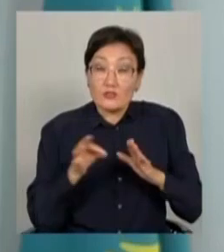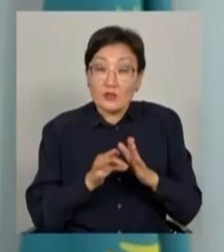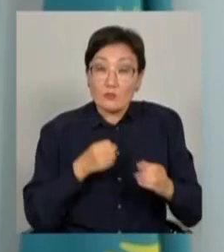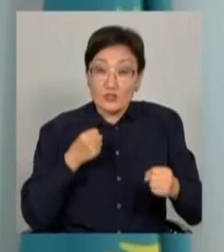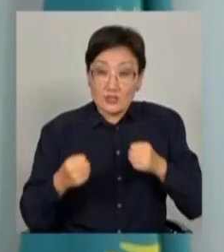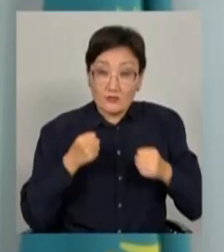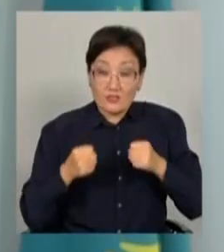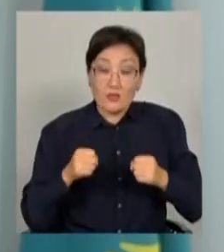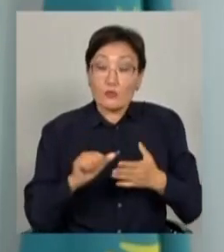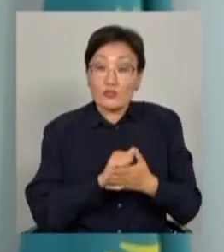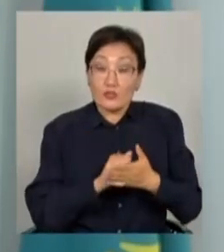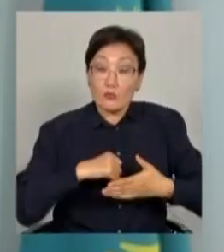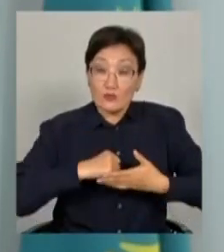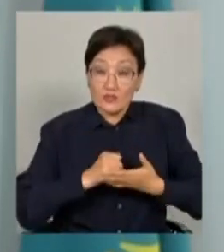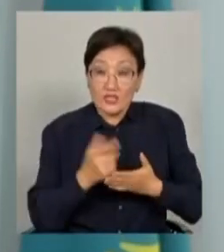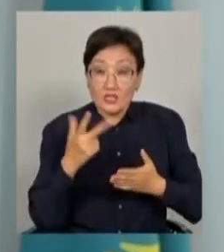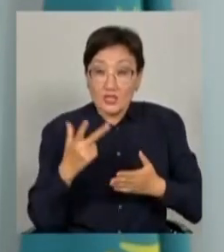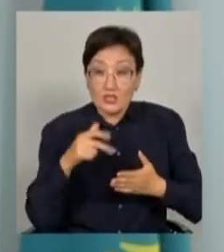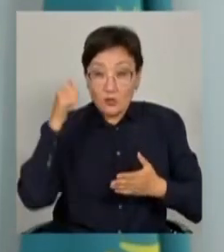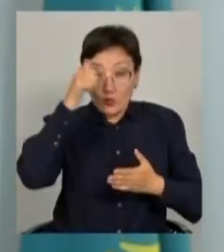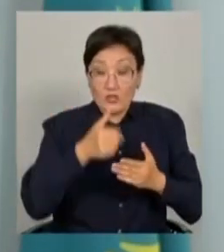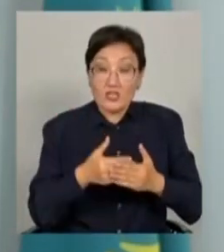закрепились в декларации принятой 33 года назад